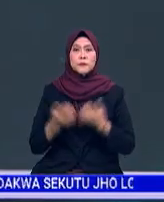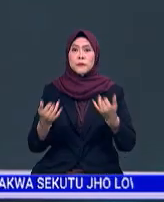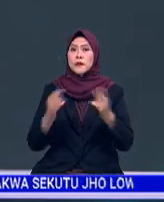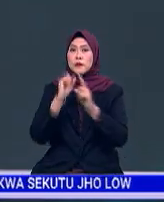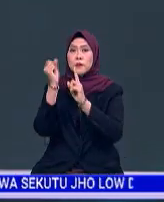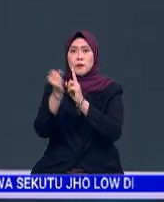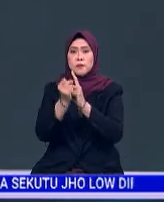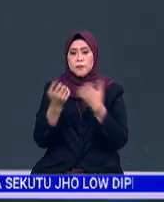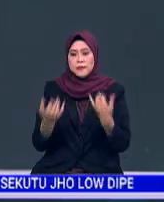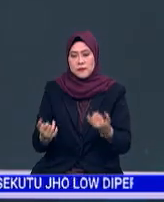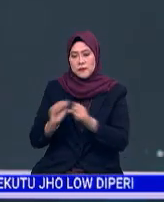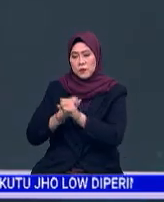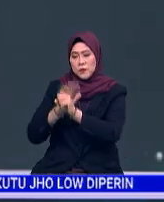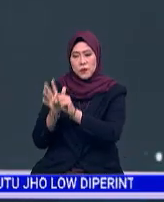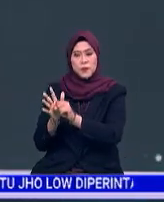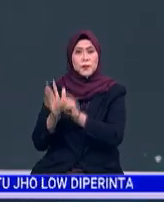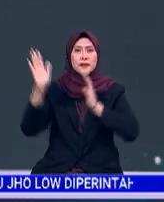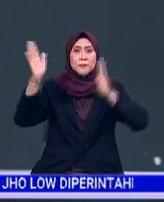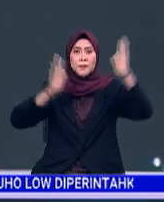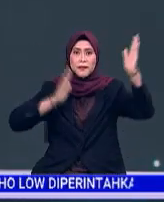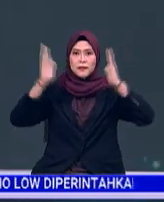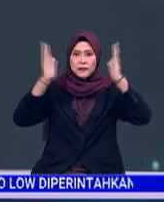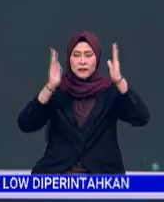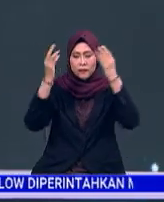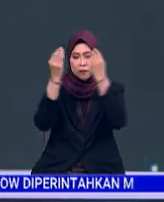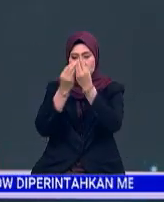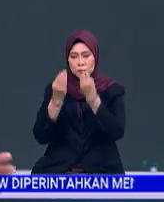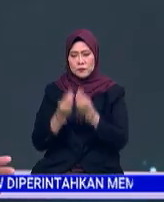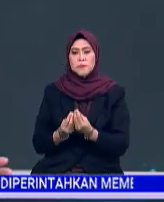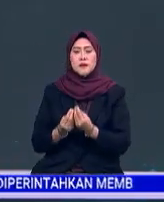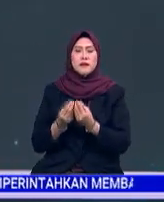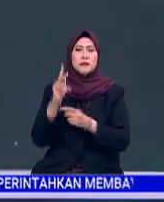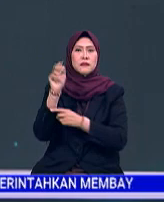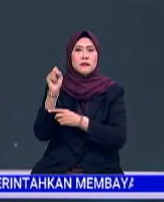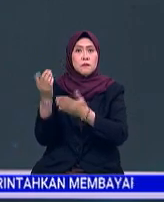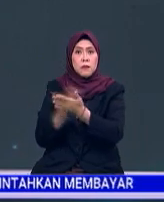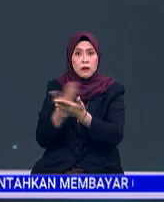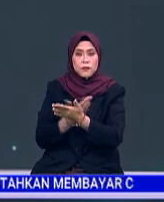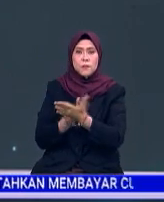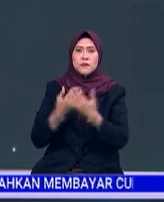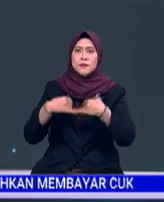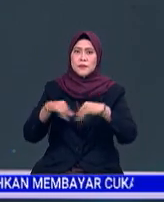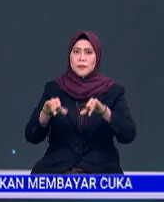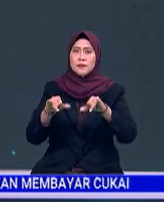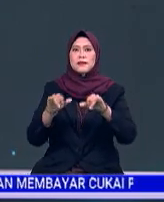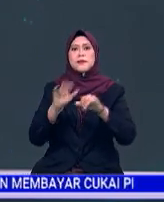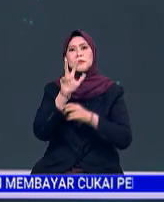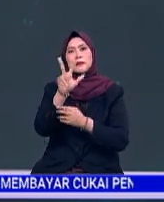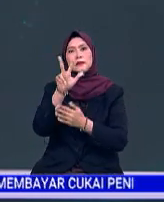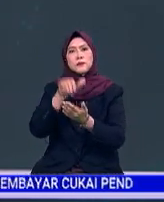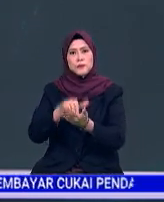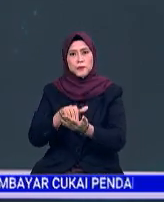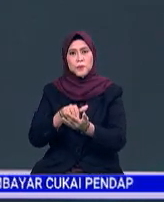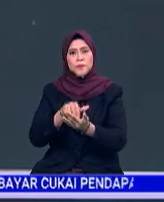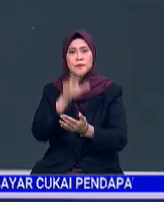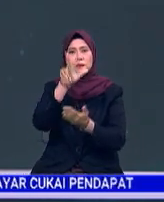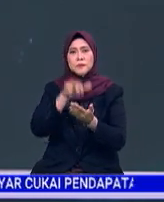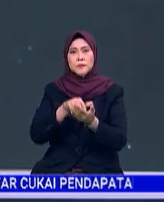Situasi semasa COVID-19 di Malaysia, jumlah kes baru hari ini masih di atas paras 3,000,